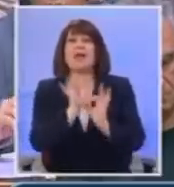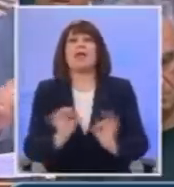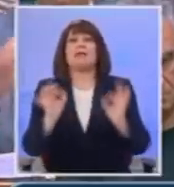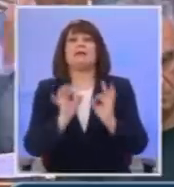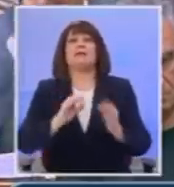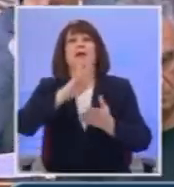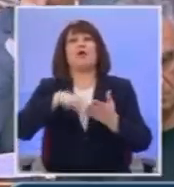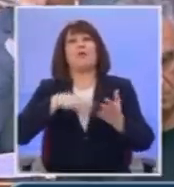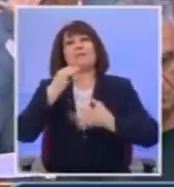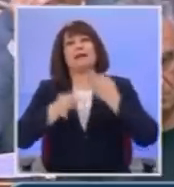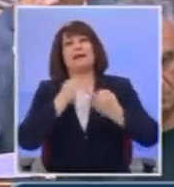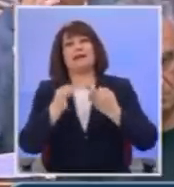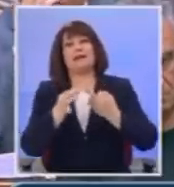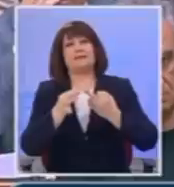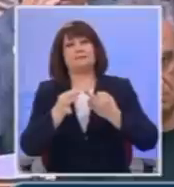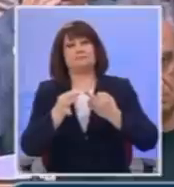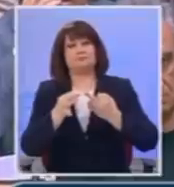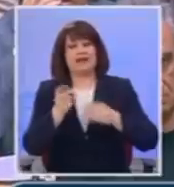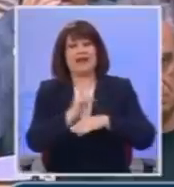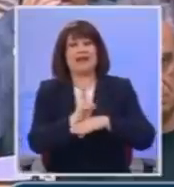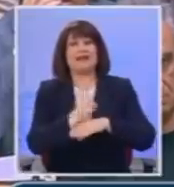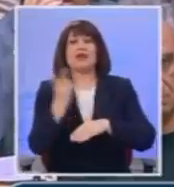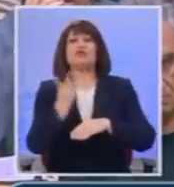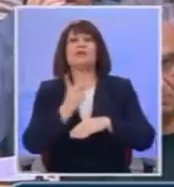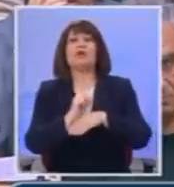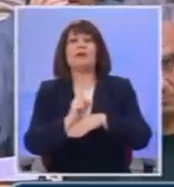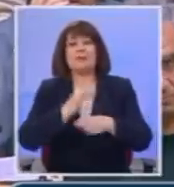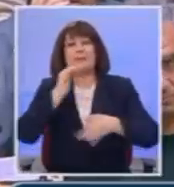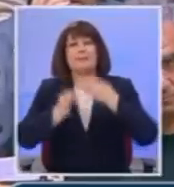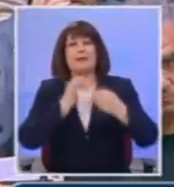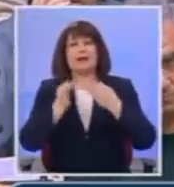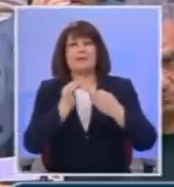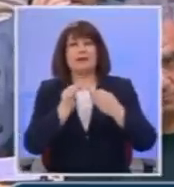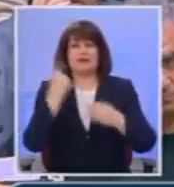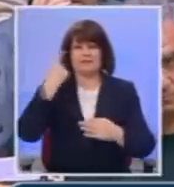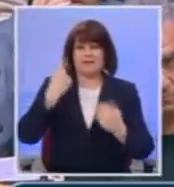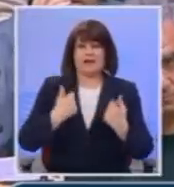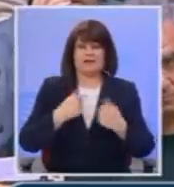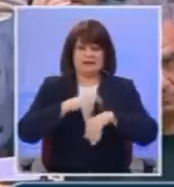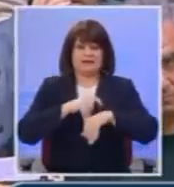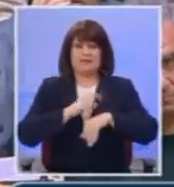Σας είχαν ετοιμάσει μια ομιλία, μάλιστα κράτησε 22 λεπτά και δεν καταλαβαίνω γιατί μου κάνετε παρατήρηση